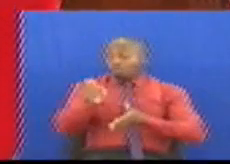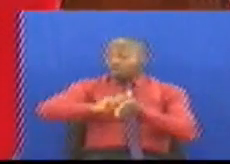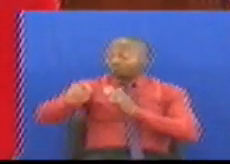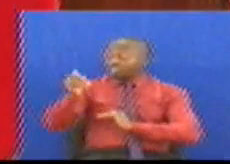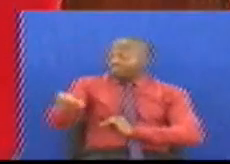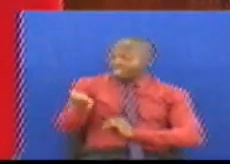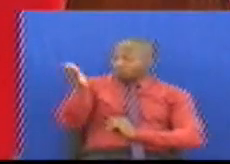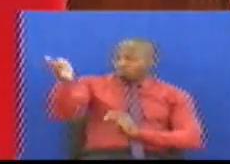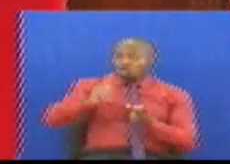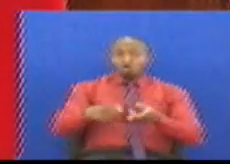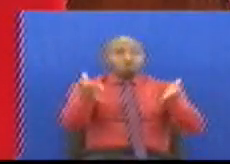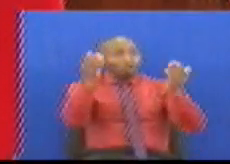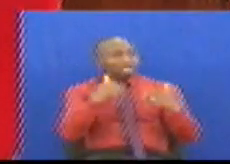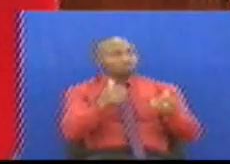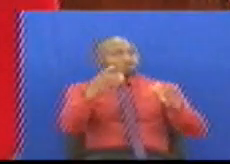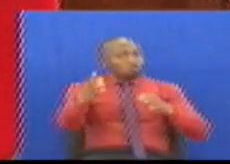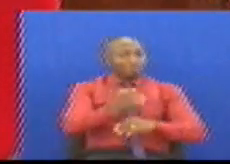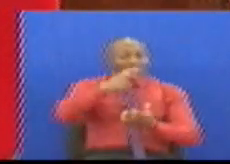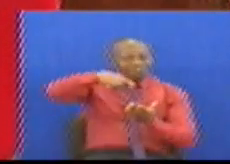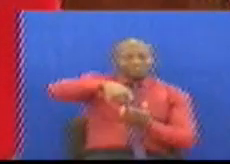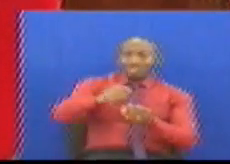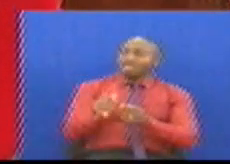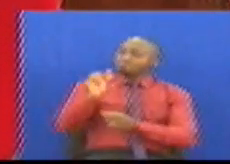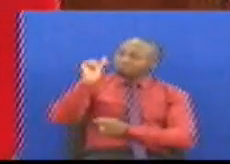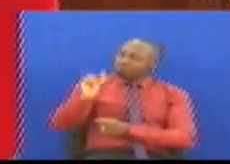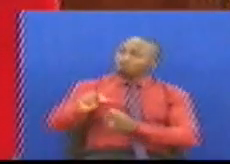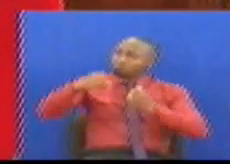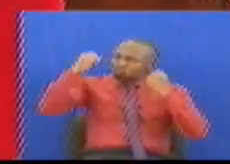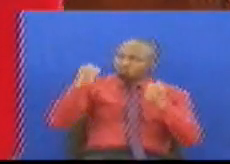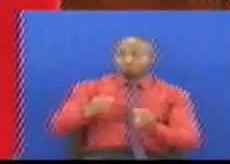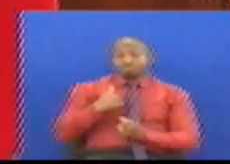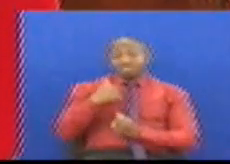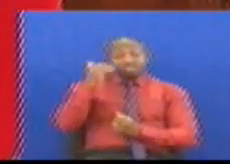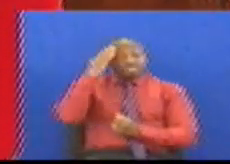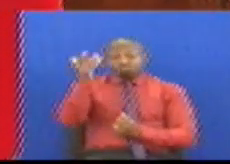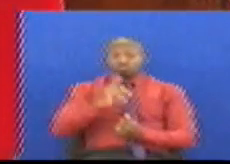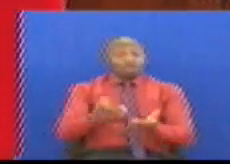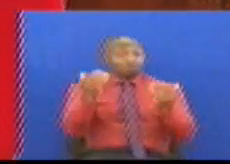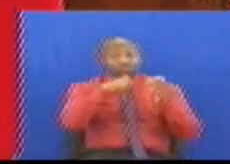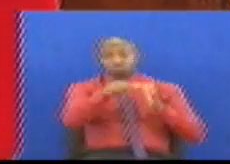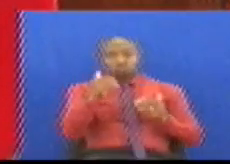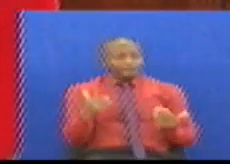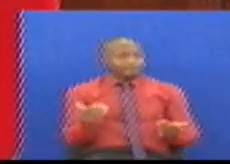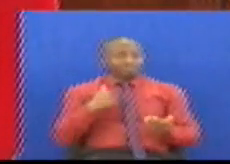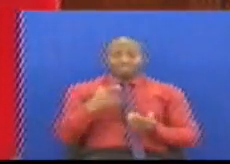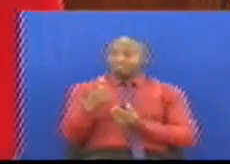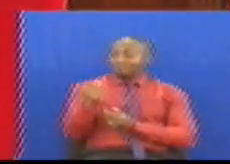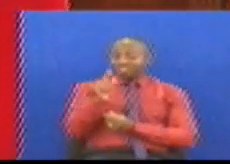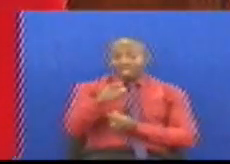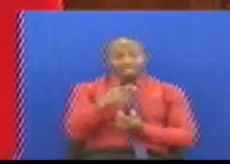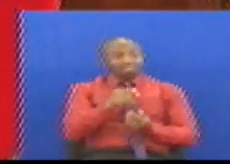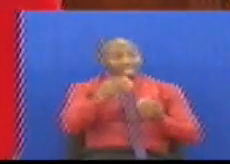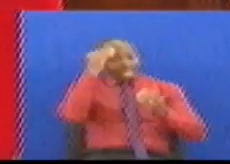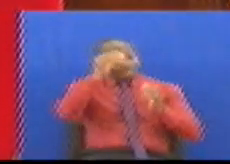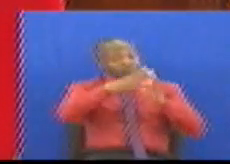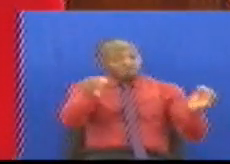vijijini uwezo wa kupata sanitizer kwa kweli umekuwa ni mgumu, na sifikiri kama watakuwa nao. Kwa hiyo ningeomba fedha zile ambazo za elimu bure